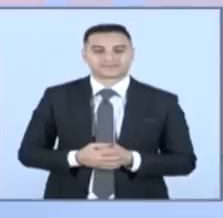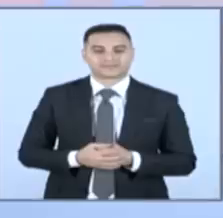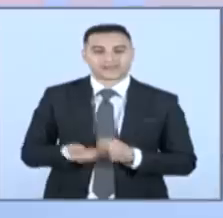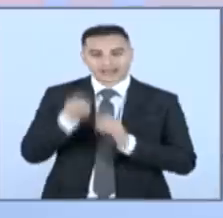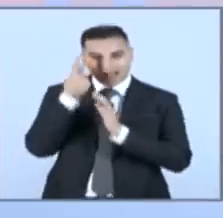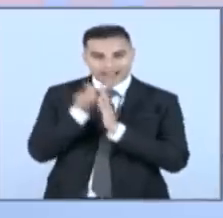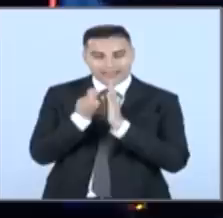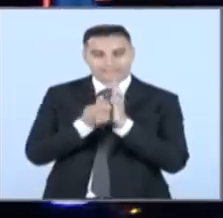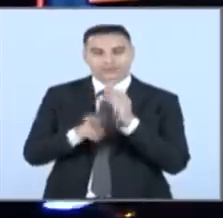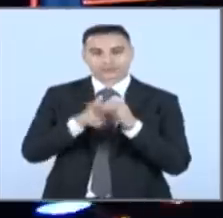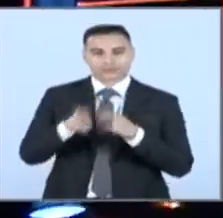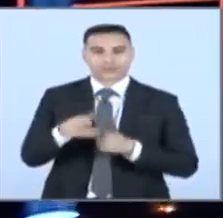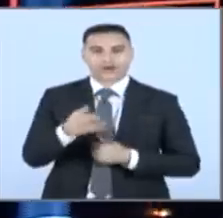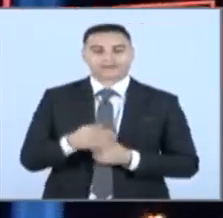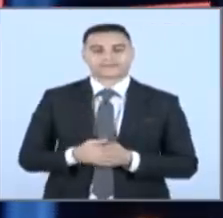أدب والسؤال،